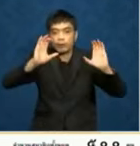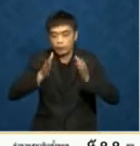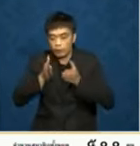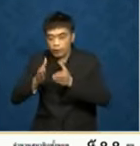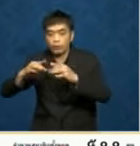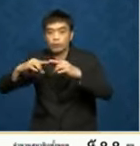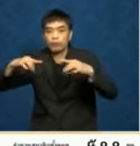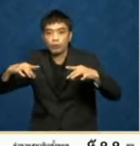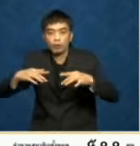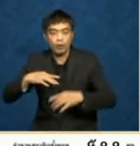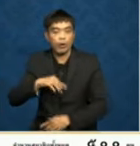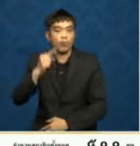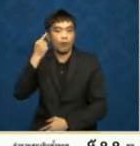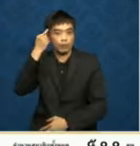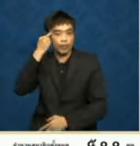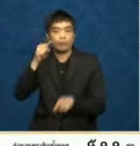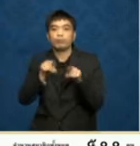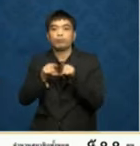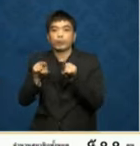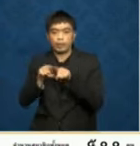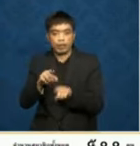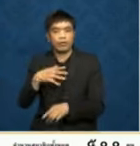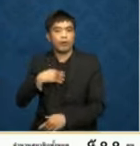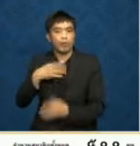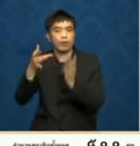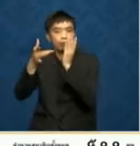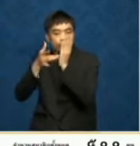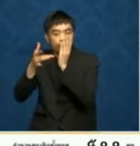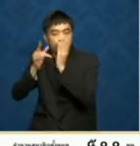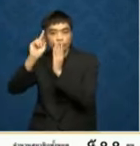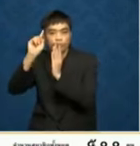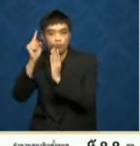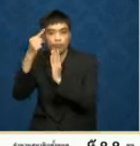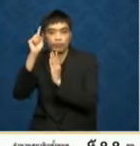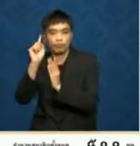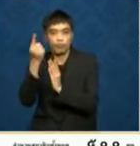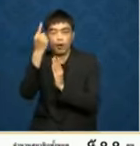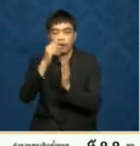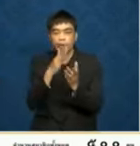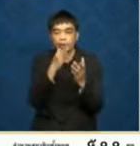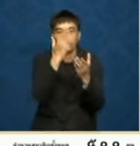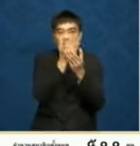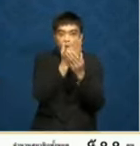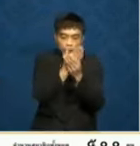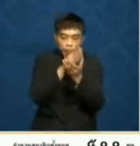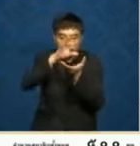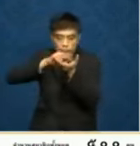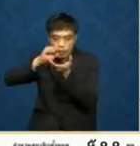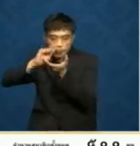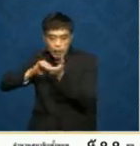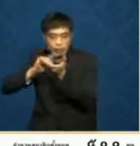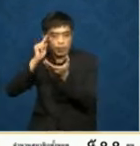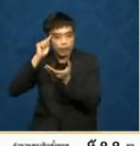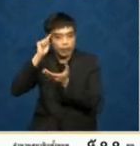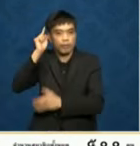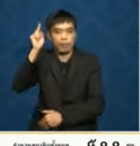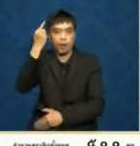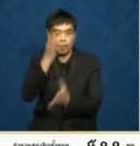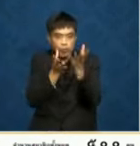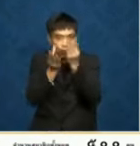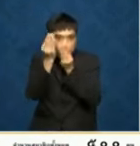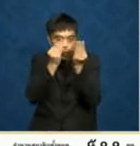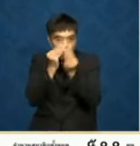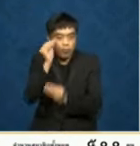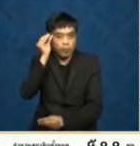ถึงแนวทางและหลกการที่จะใช้ Tecnologyที่จะทำใหเกิดแพทฟอรม มายกระดับในการเรี bubbleเพิมเติม